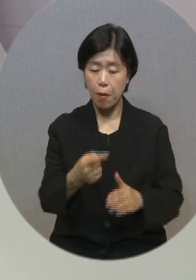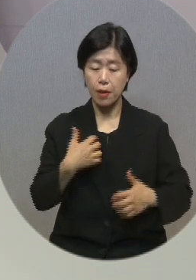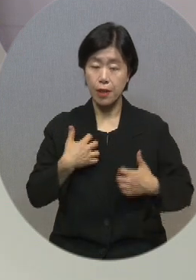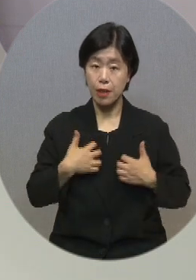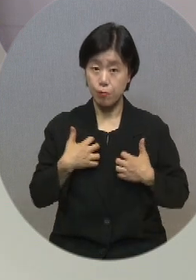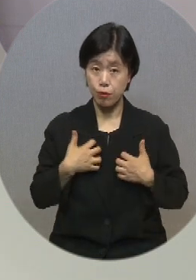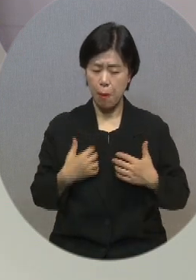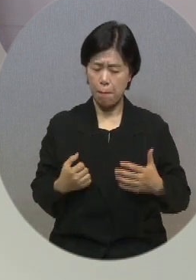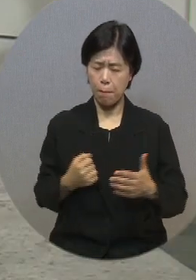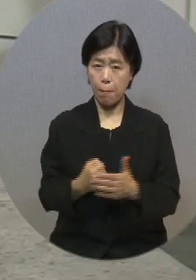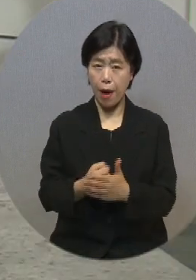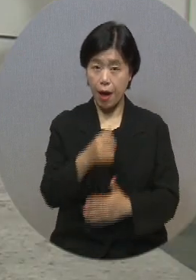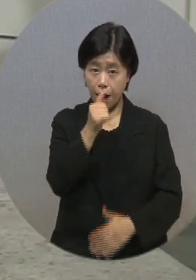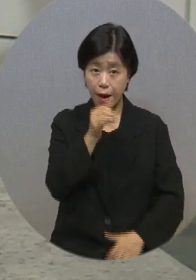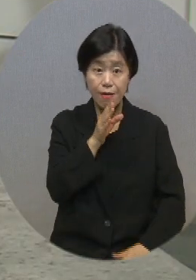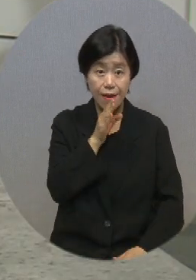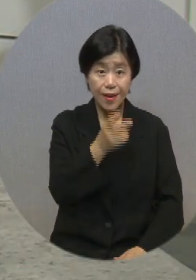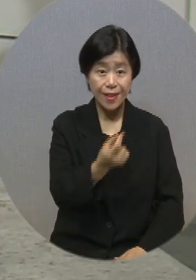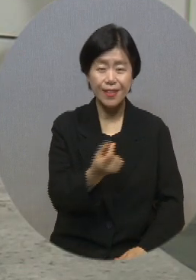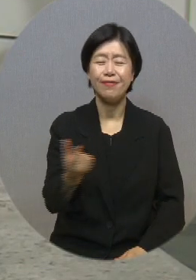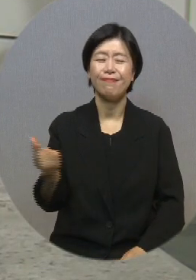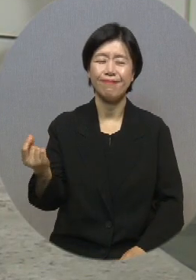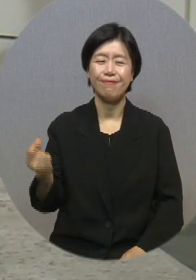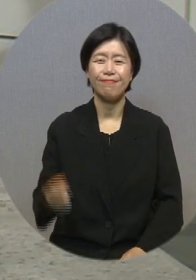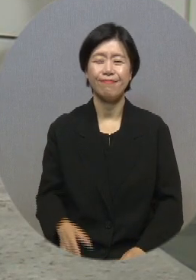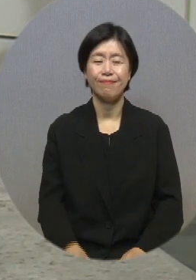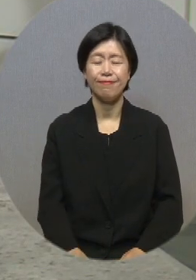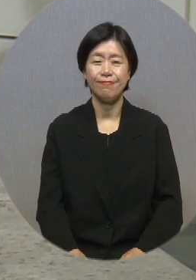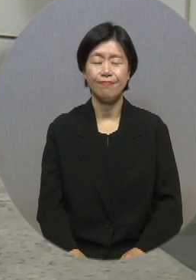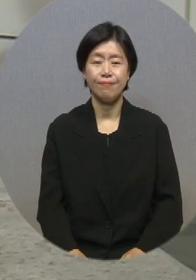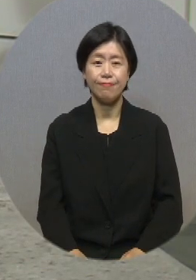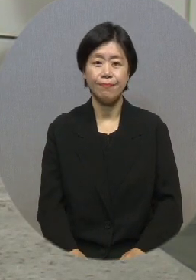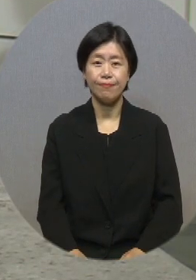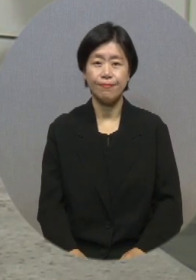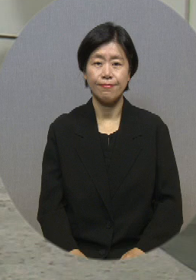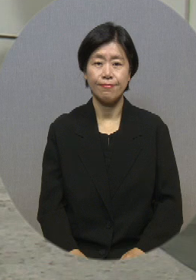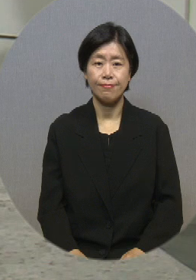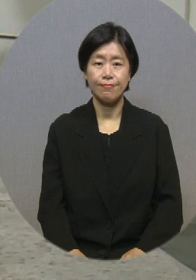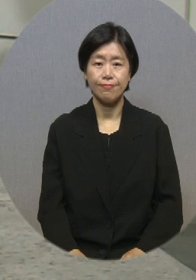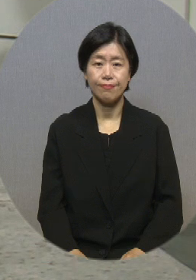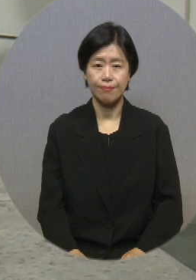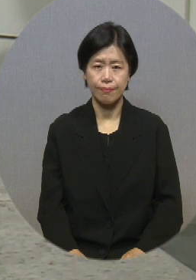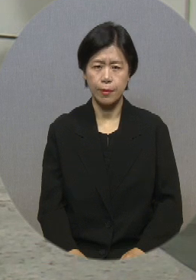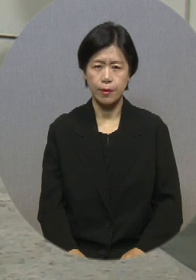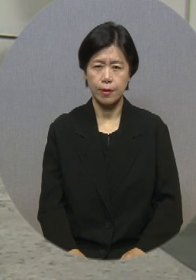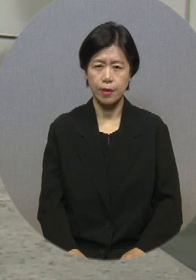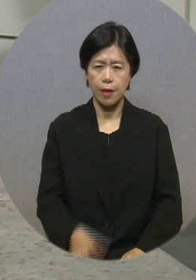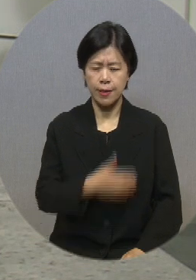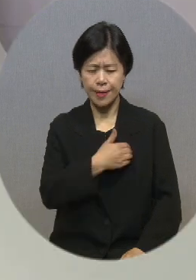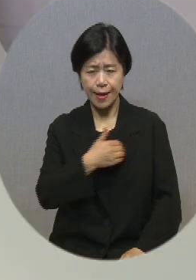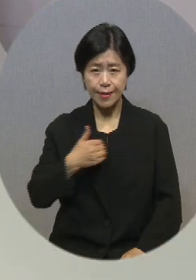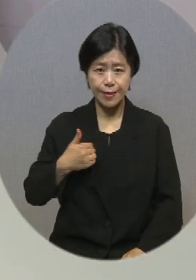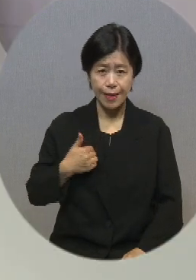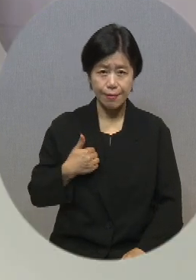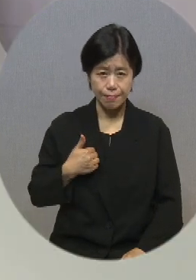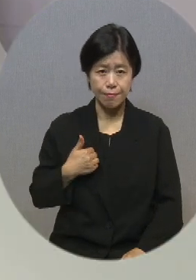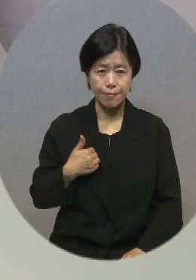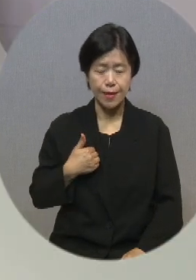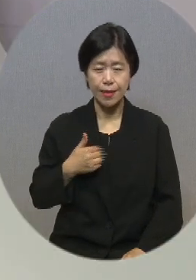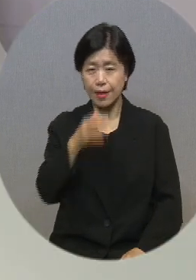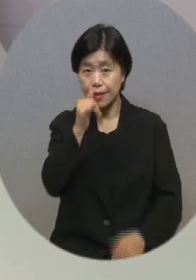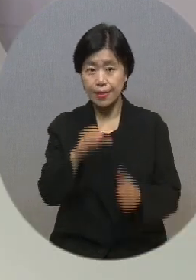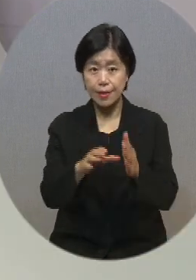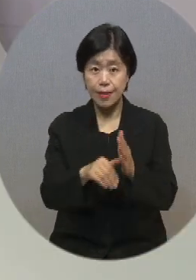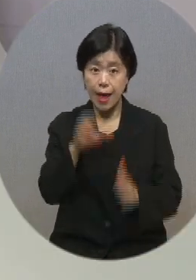생겼다고 들었습니다. 맞습니까? 네, 맞습니다. 아, 그러면은 자신감이 생기고 이렇게 막 기쁨이 넘치면 연습을 좀